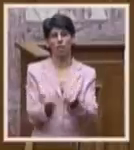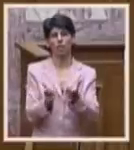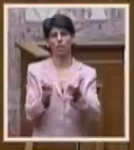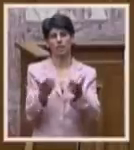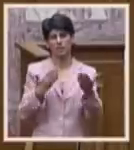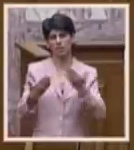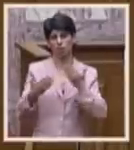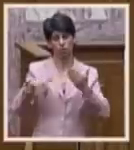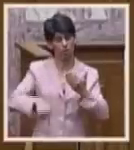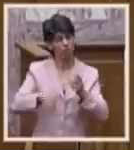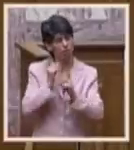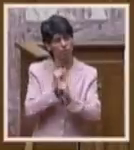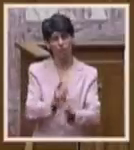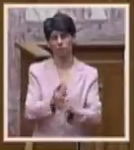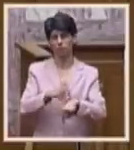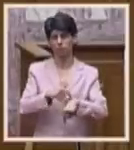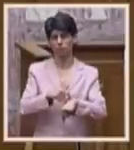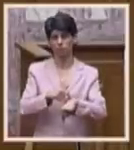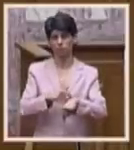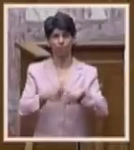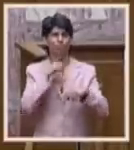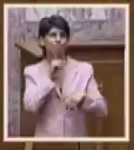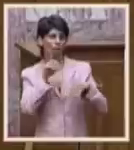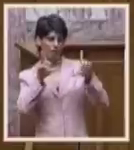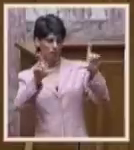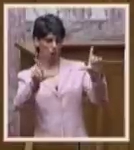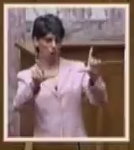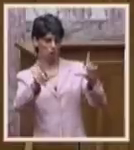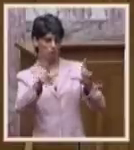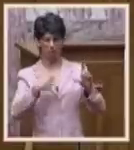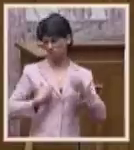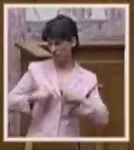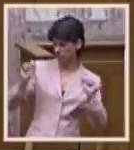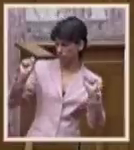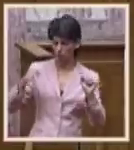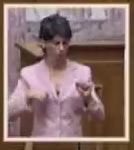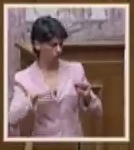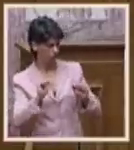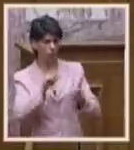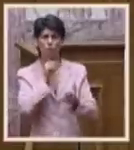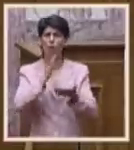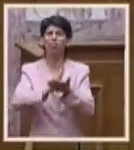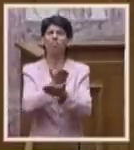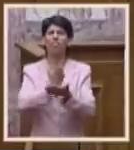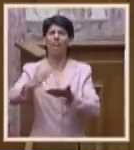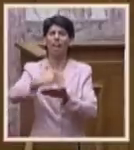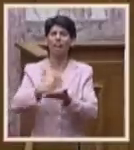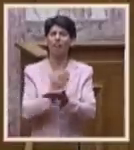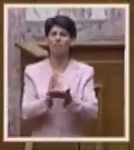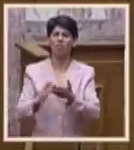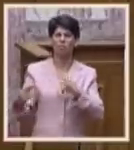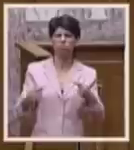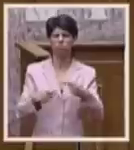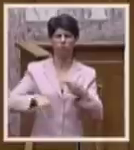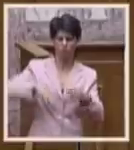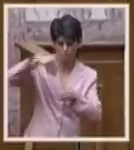στιγμή. Η εικόνα της διαίρεσης καθόλου δεν μας βοηθάει. Μας κάνει λιγότερο πιστικούς, δημιουργεί ανησυχία